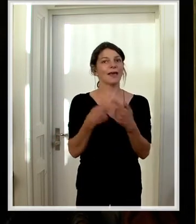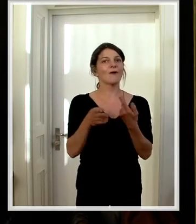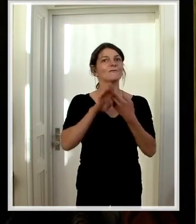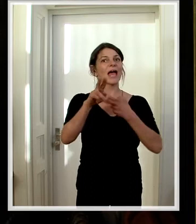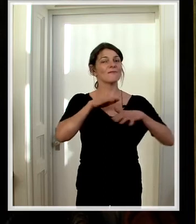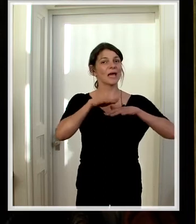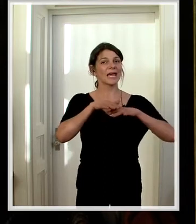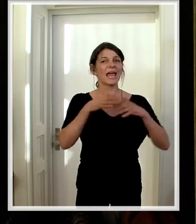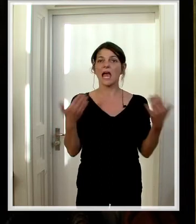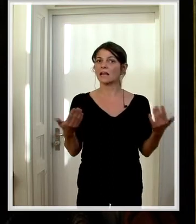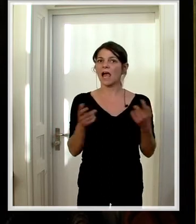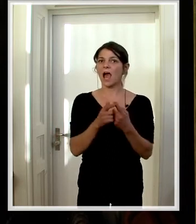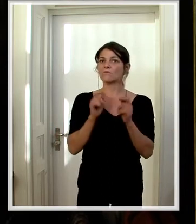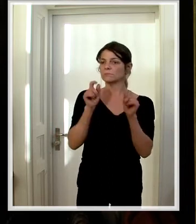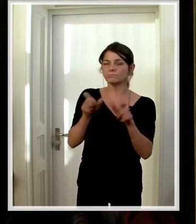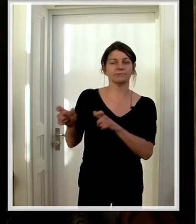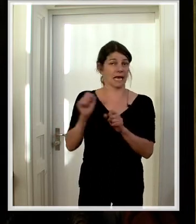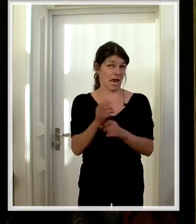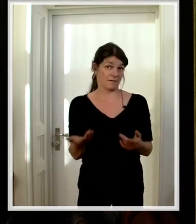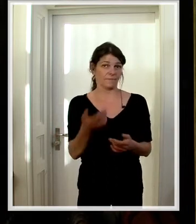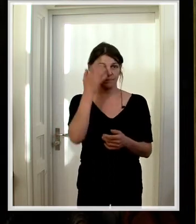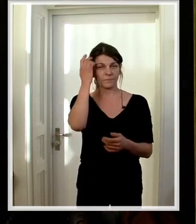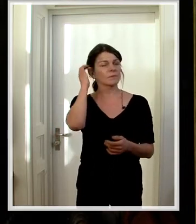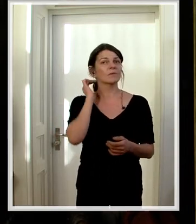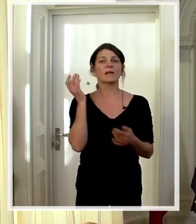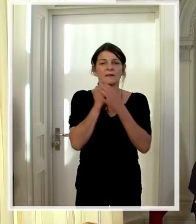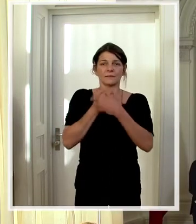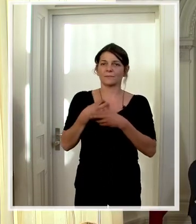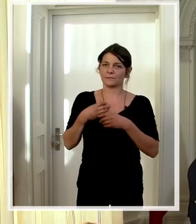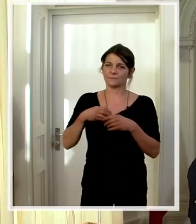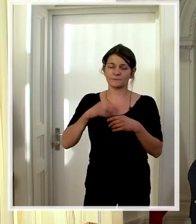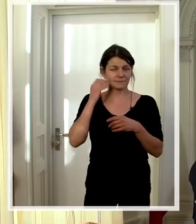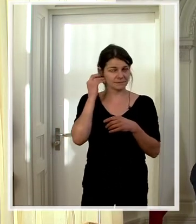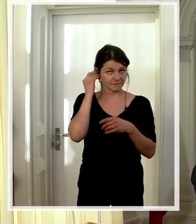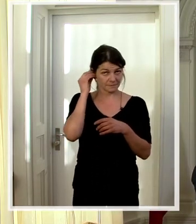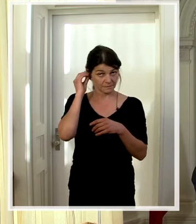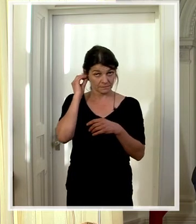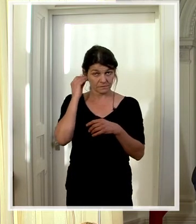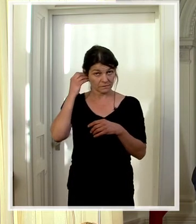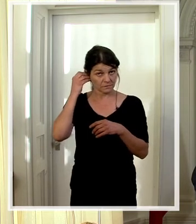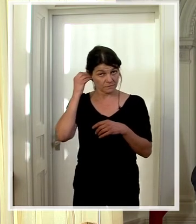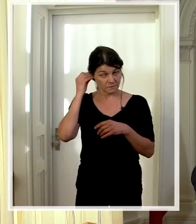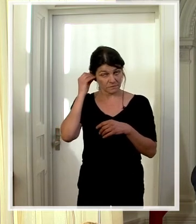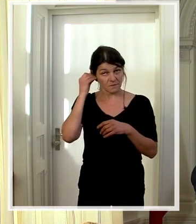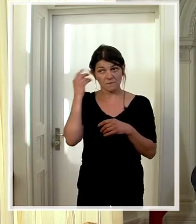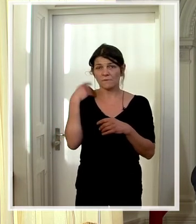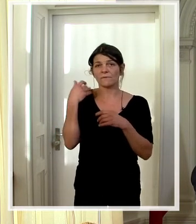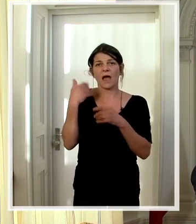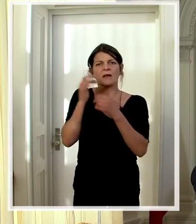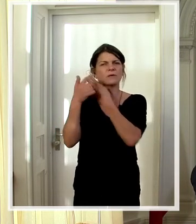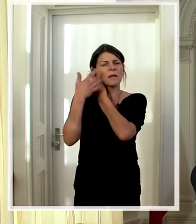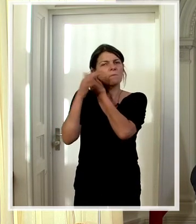bisschen zurückheben können. Da kommt natürlich die Wand von eurer Seite, dass ihr sagt, die ÖBB will damit noch gut Cargo